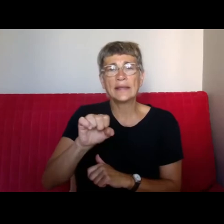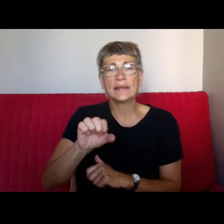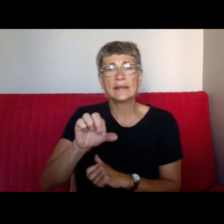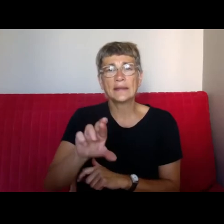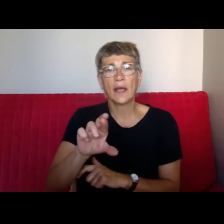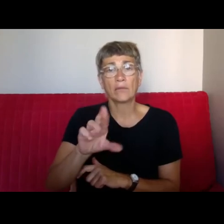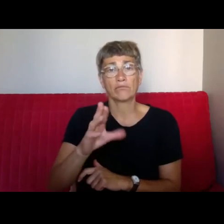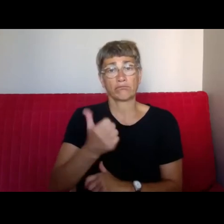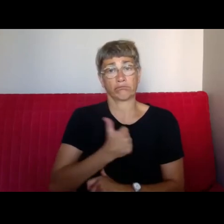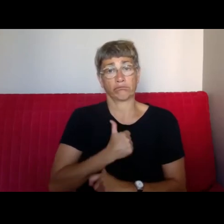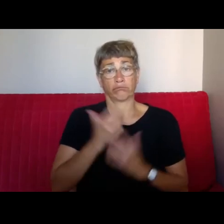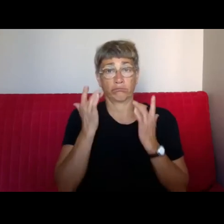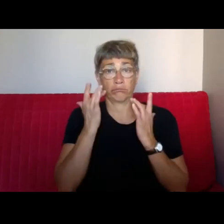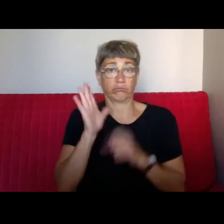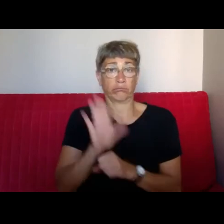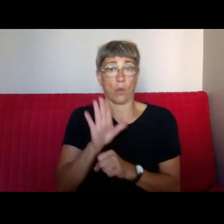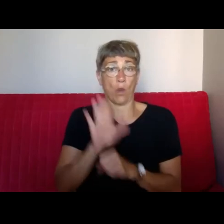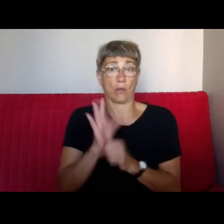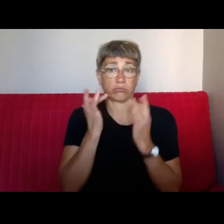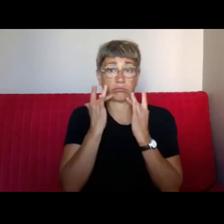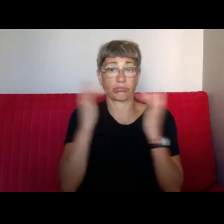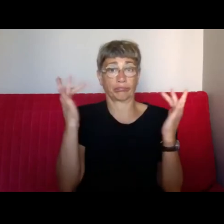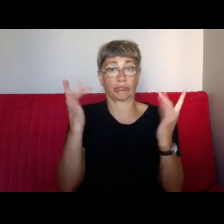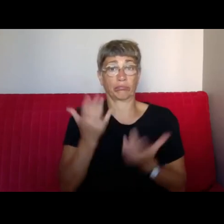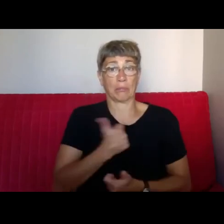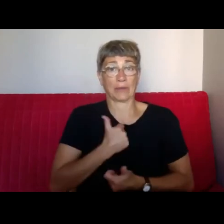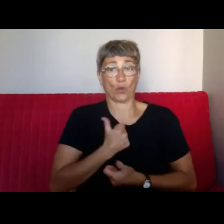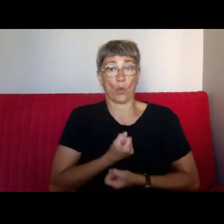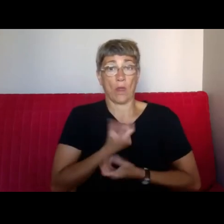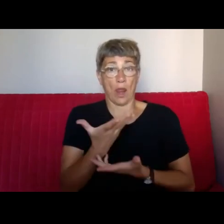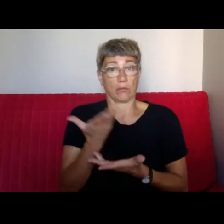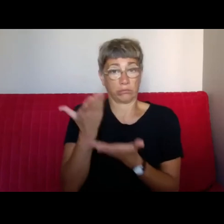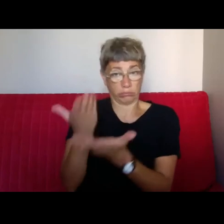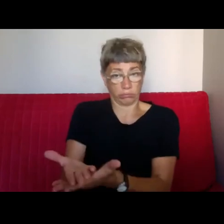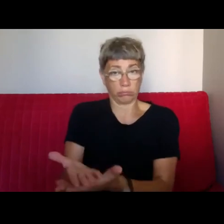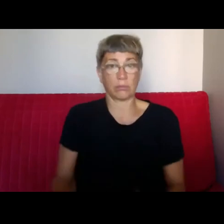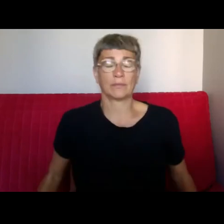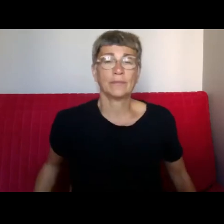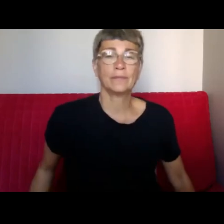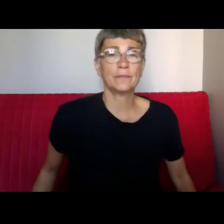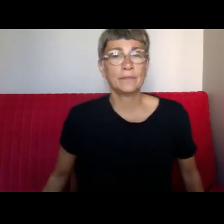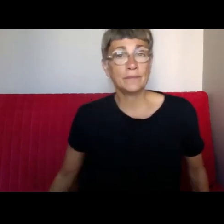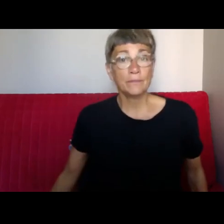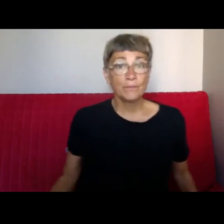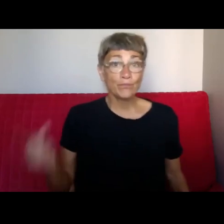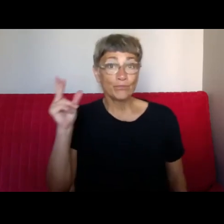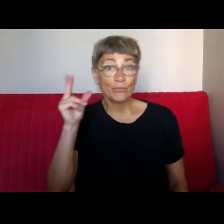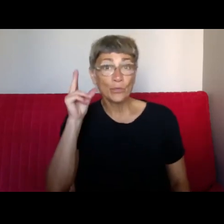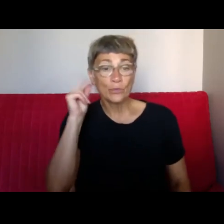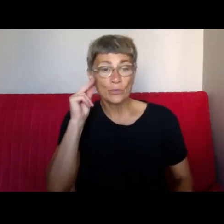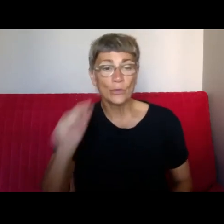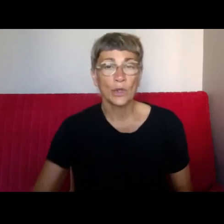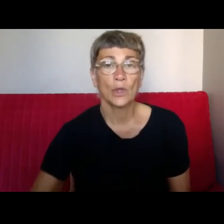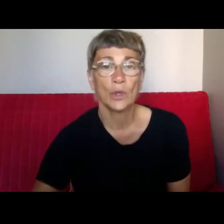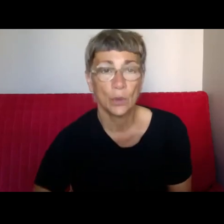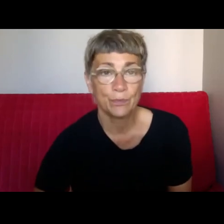So, Mr. Patissier. Fabrizio, je prends tout de suite la parole en premier. Je vous entends. Est-ce que vous m'entendez?